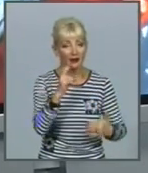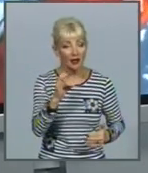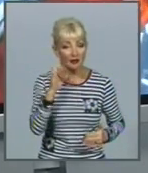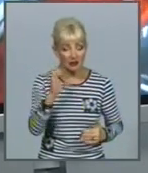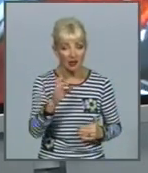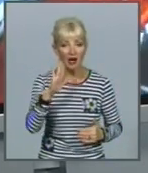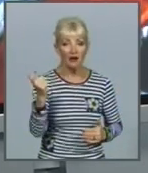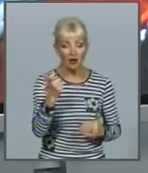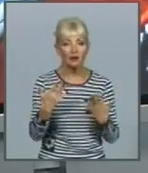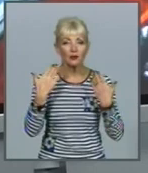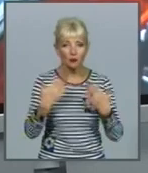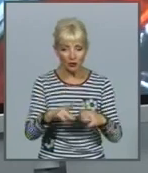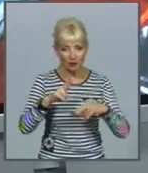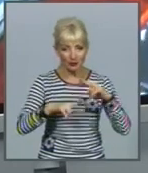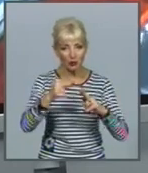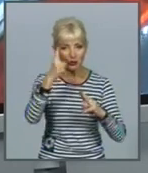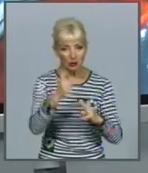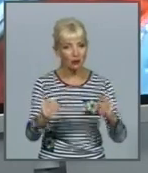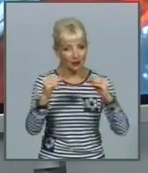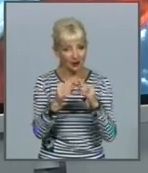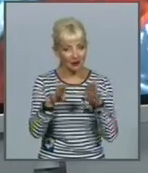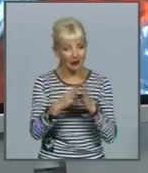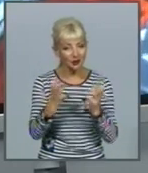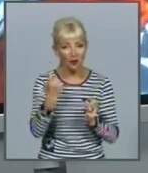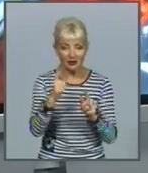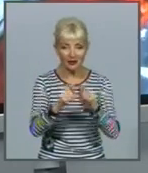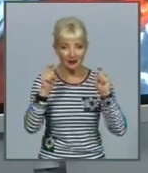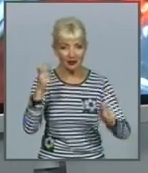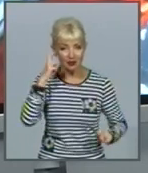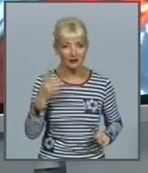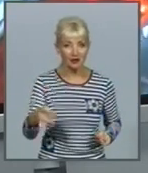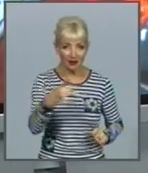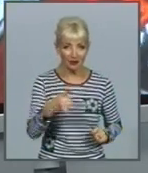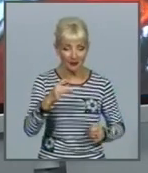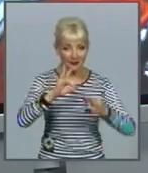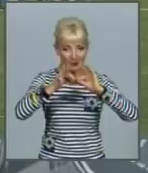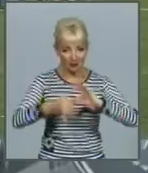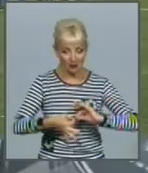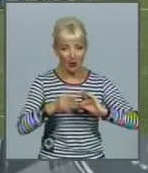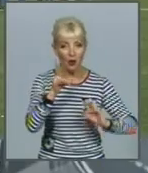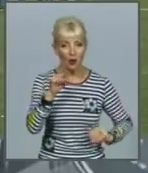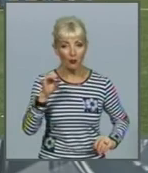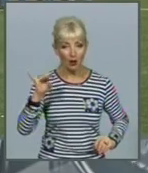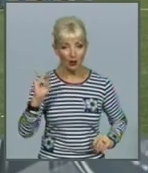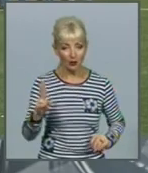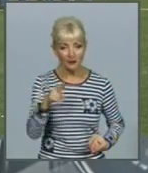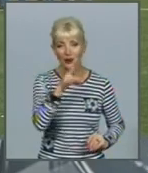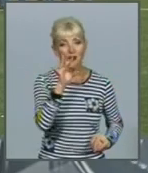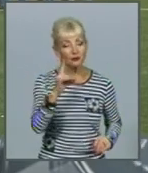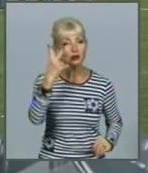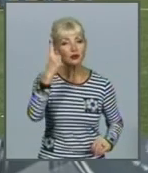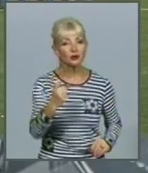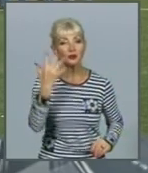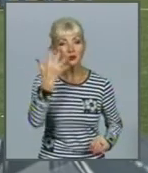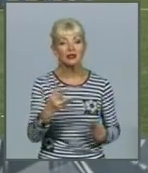звели 110 таких. Ще один відкрили у Київському районі. З подробицями Леся Копилюк. У дворі